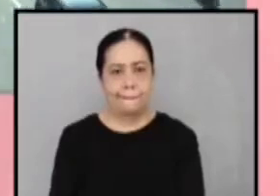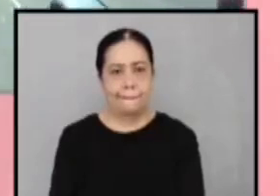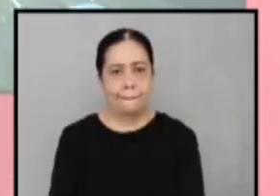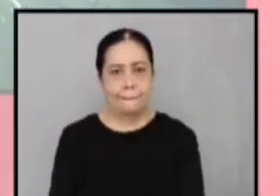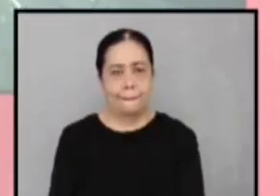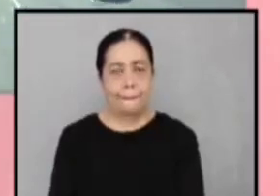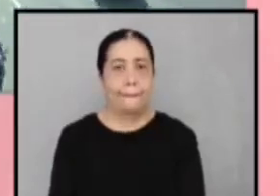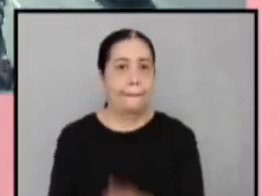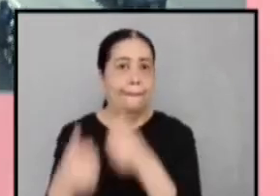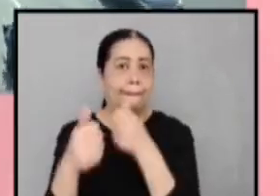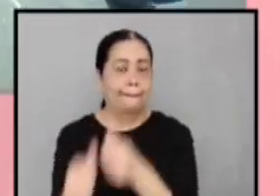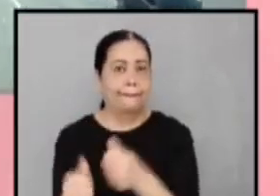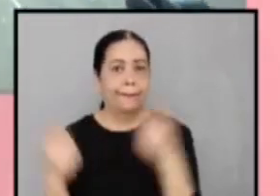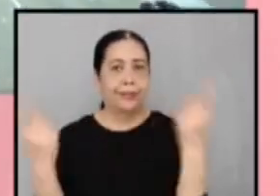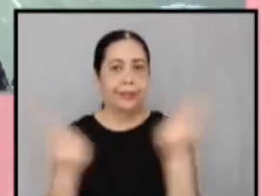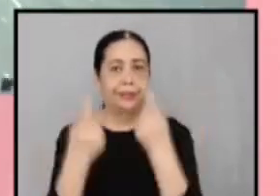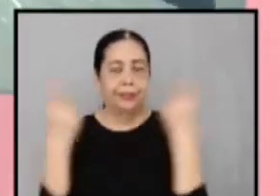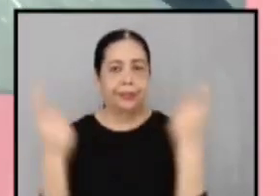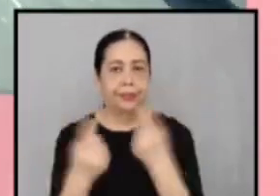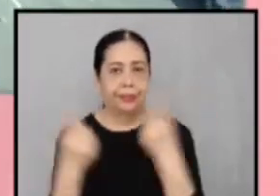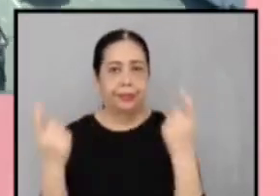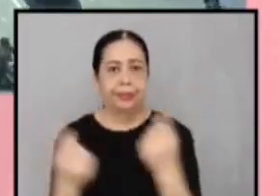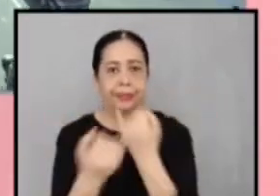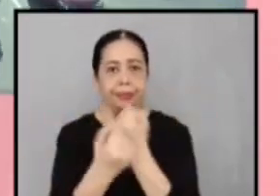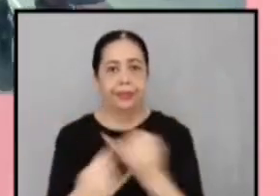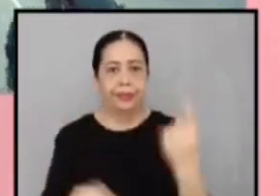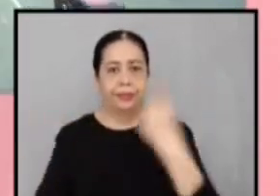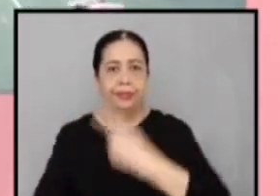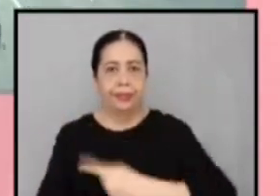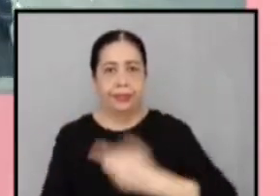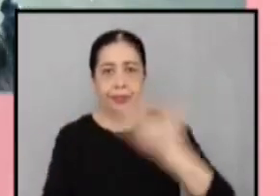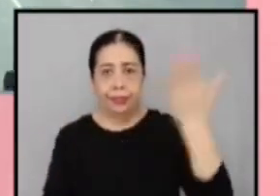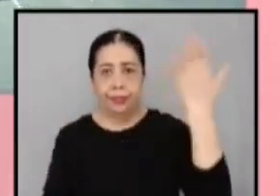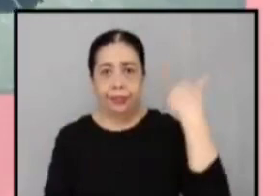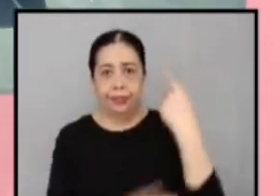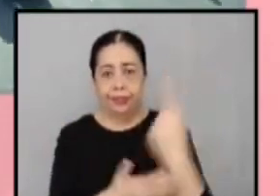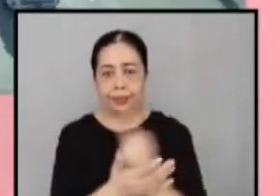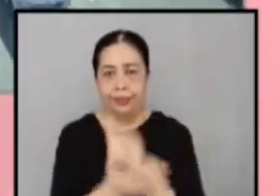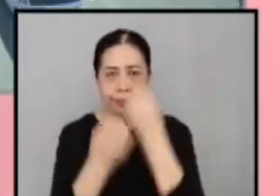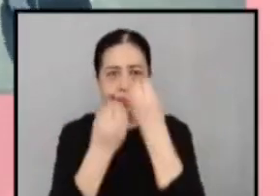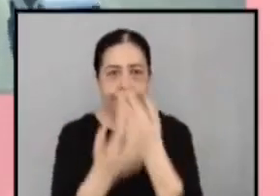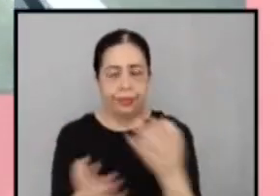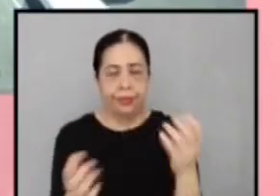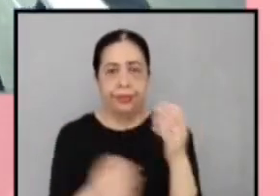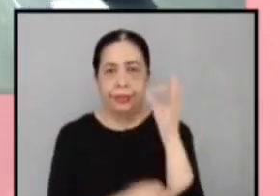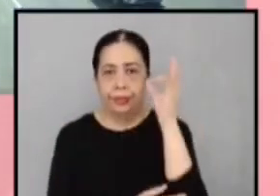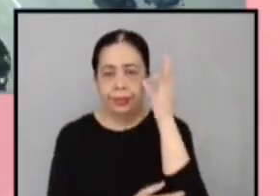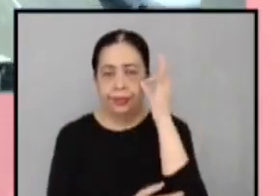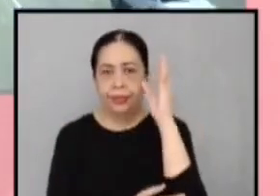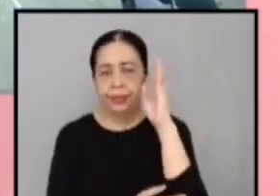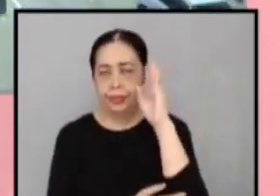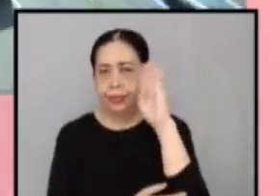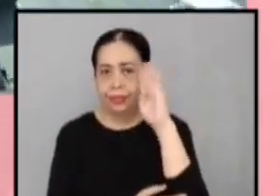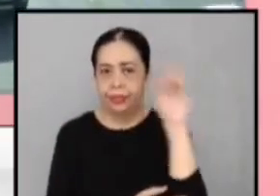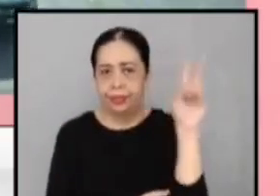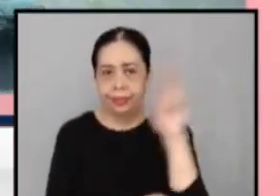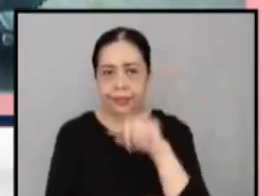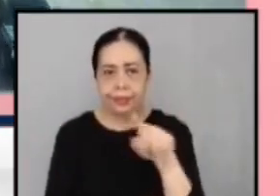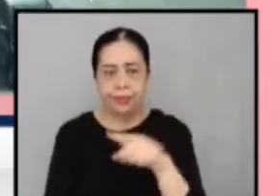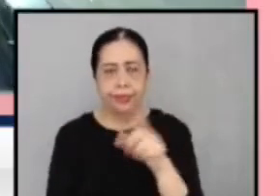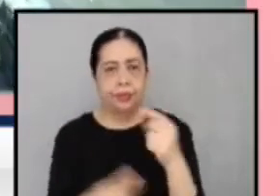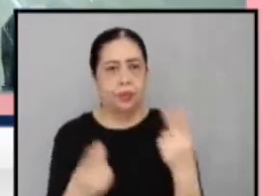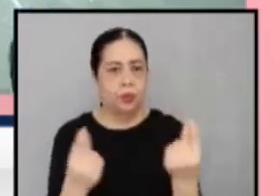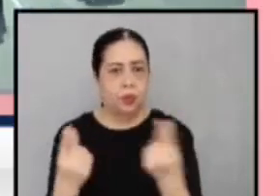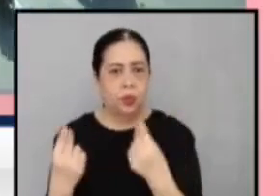Alinsunod sa naging selebrasyon ng Araw ng Kalayaan noong nakaraang linggo, inilatag ni Pangulong Ferdinand R. Marcos Jr. ang naging mga aktibidad